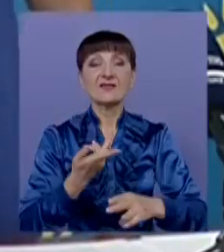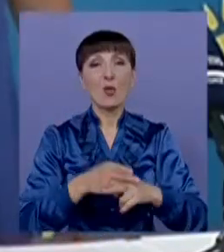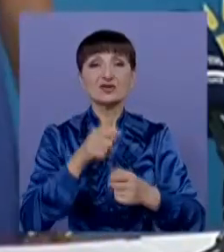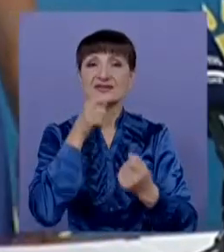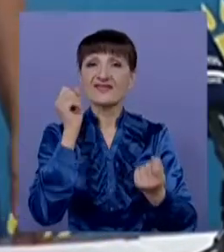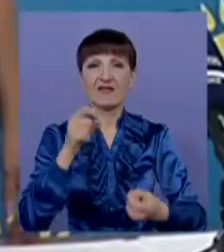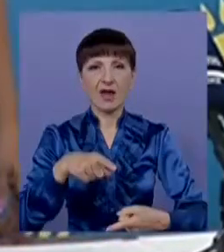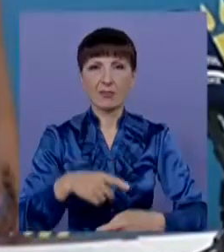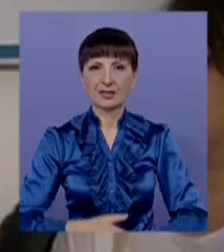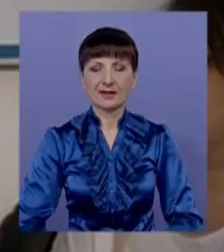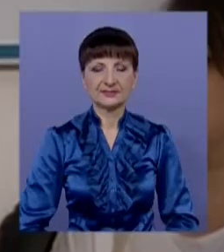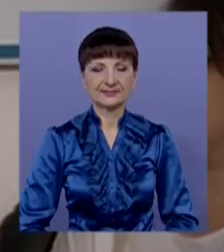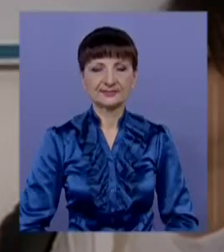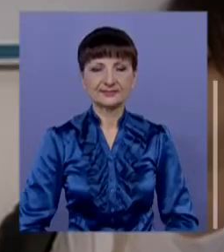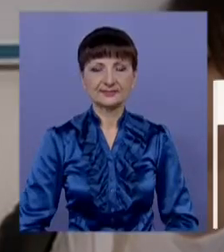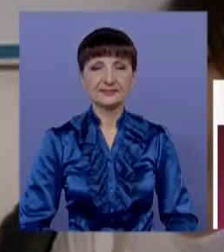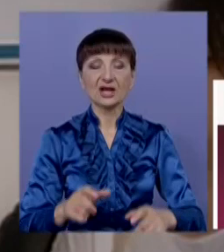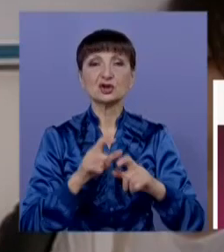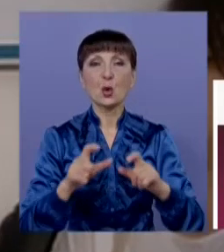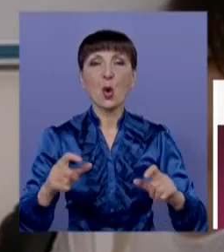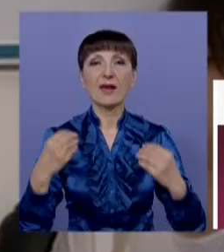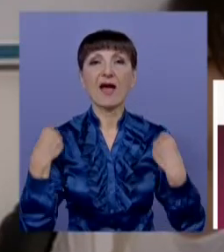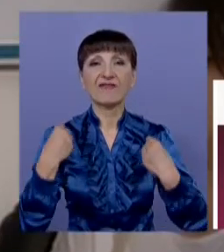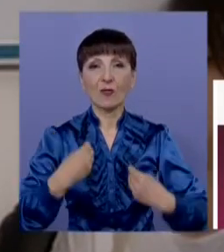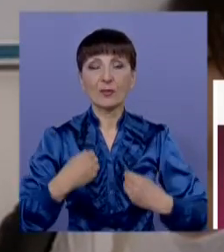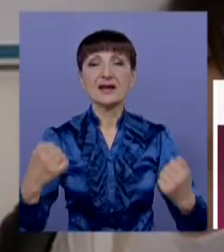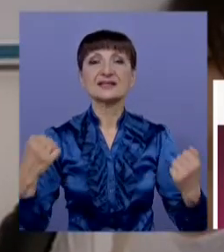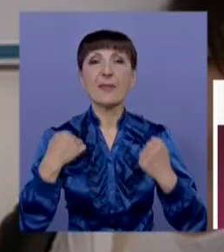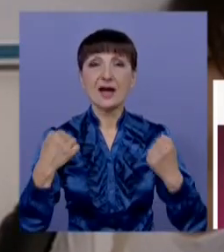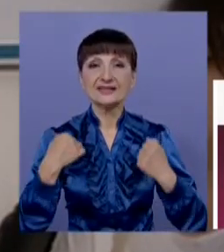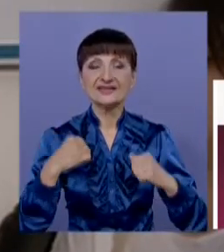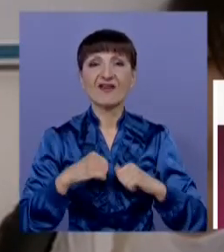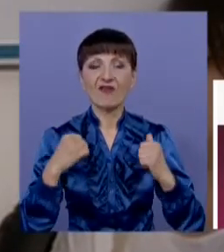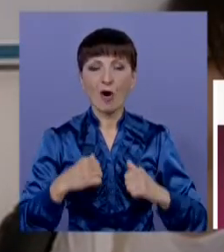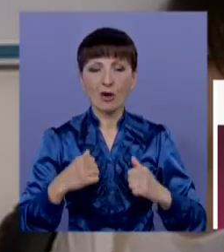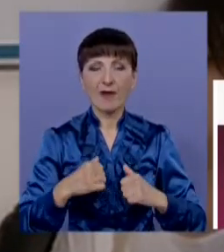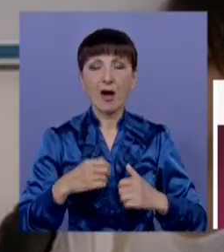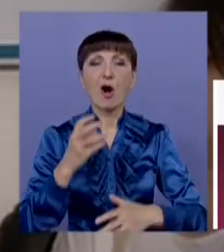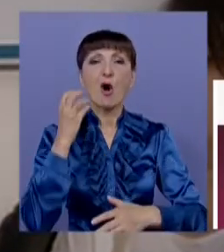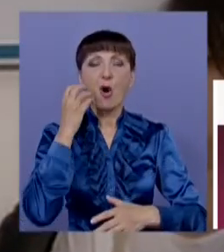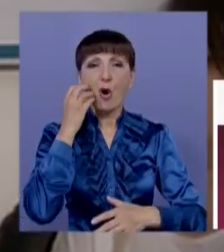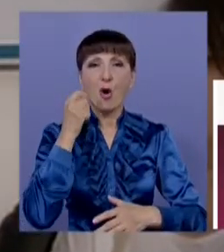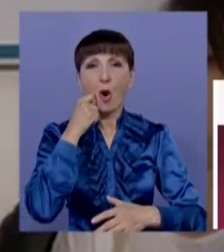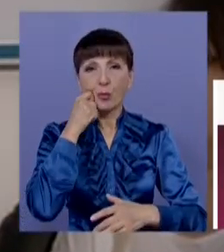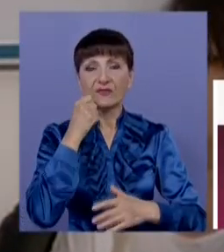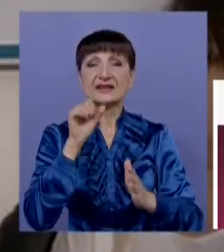своевременная. Но школьная форма, спортивные формы, обуви, например,